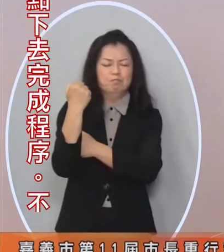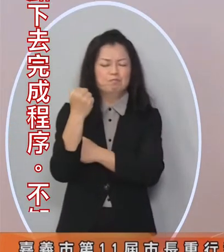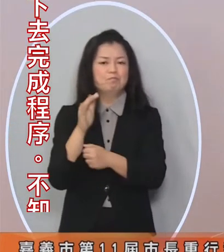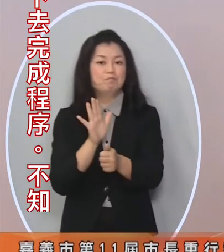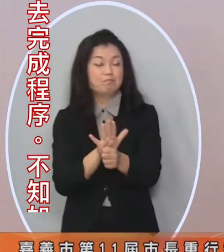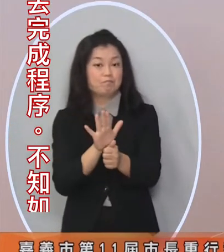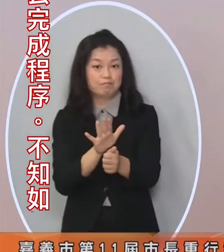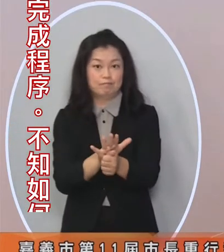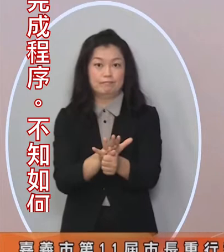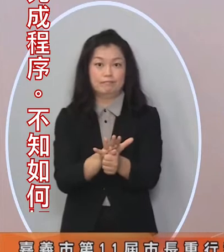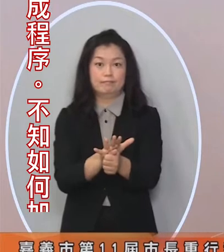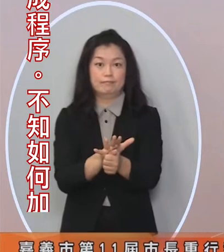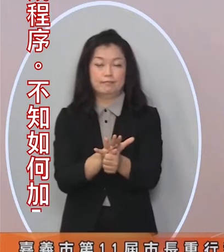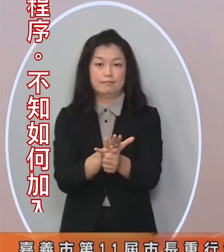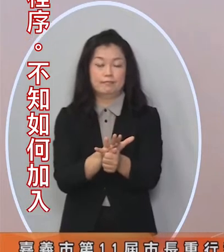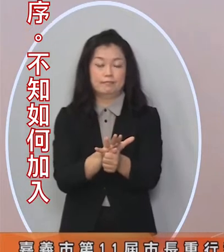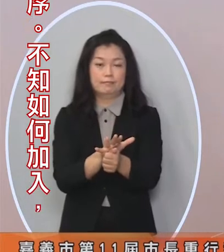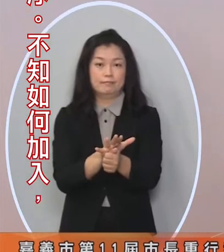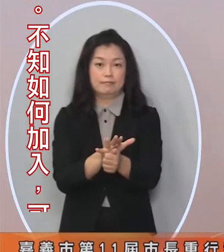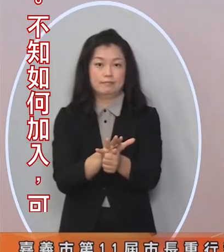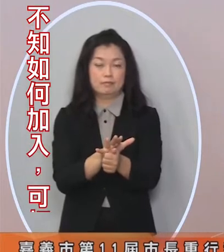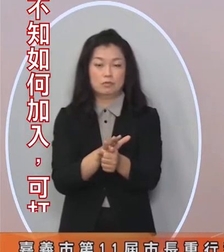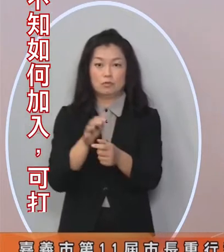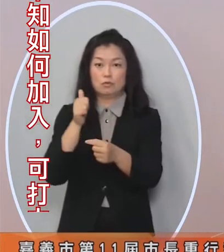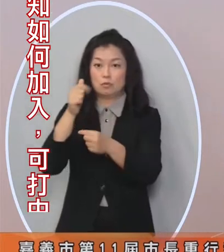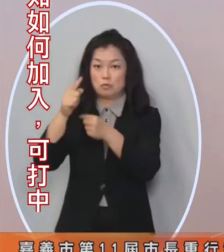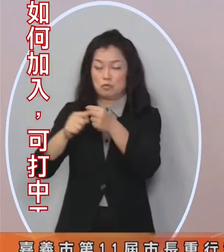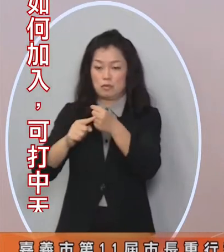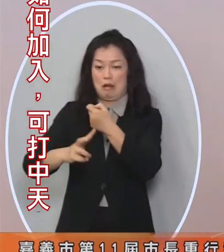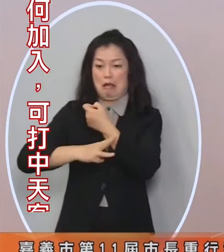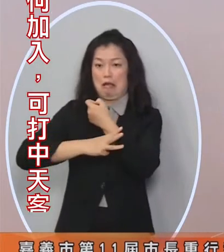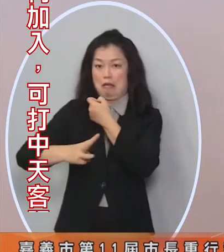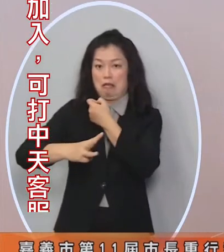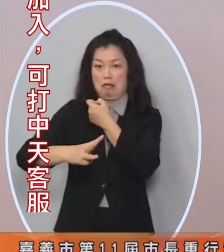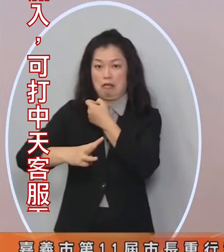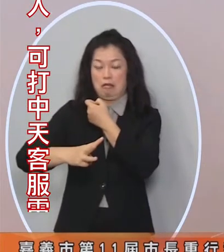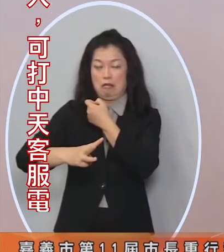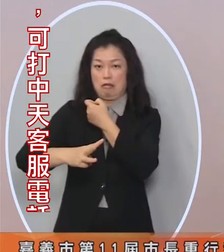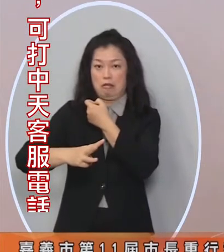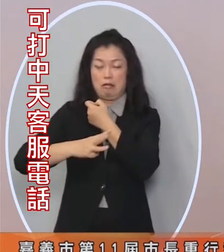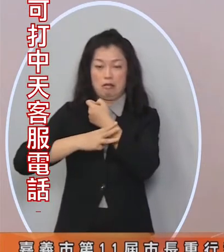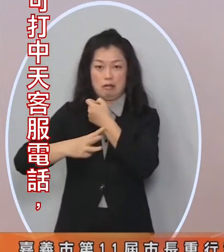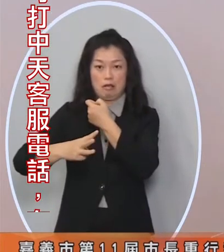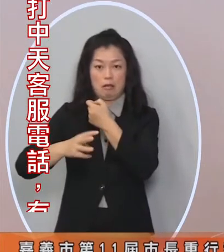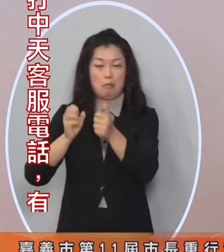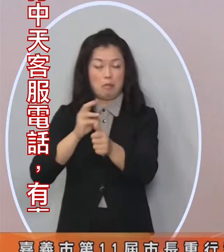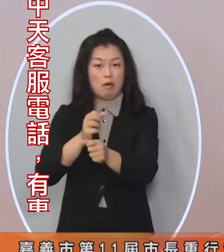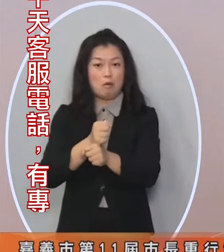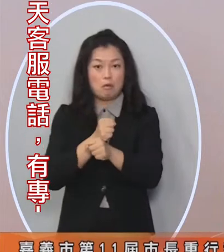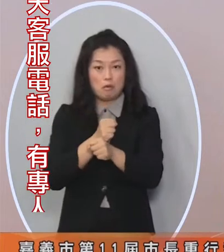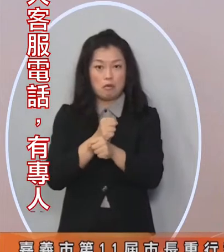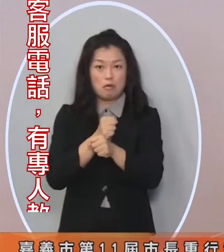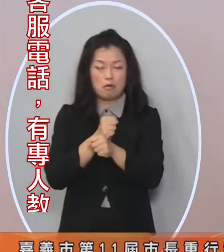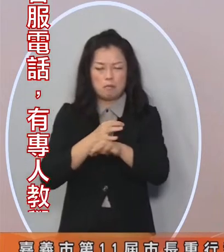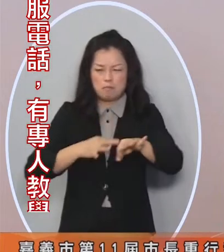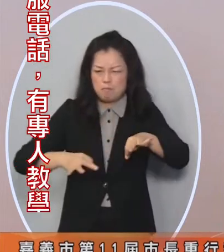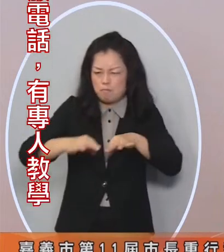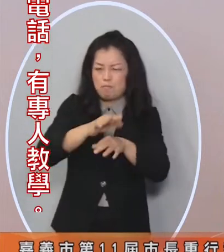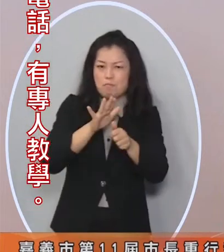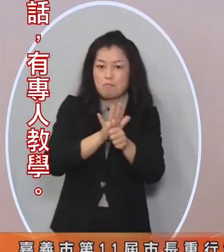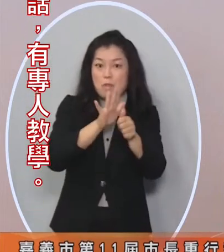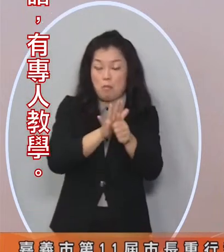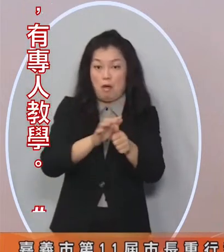们全力在疫情当中，去年三级警戒，我们全力振兴经济，我们在不举债之